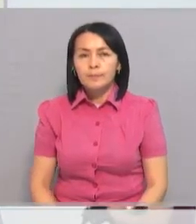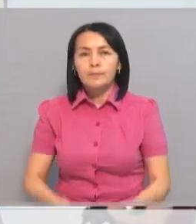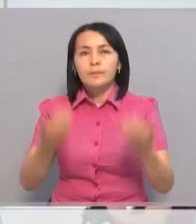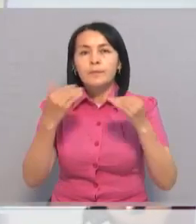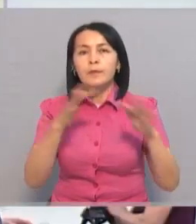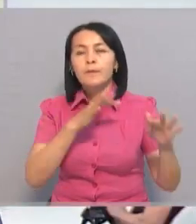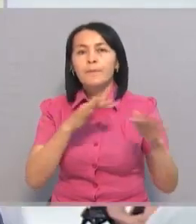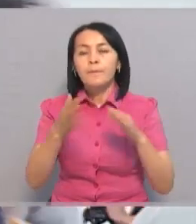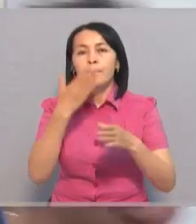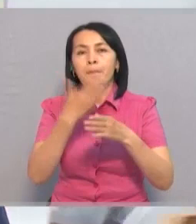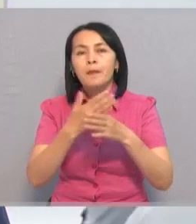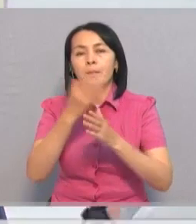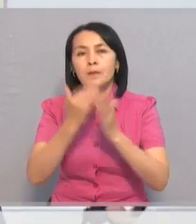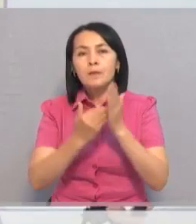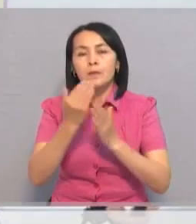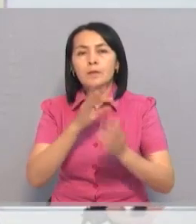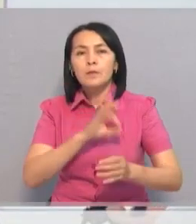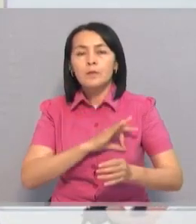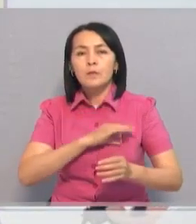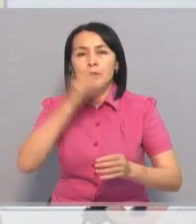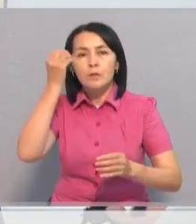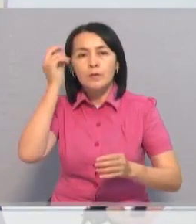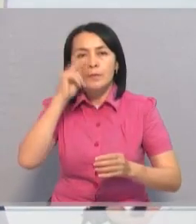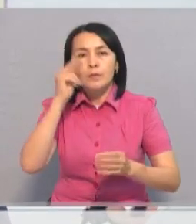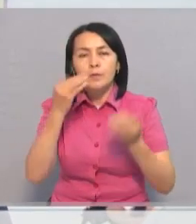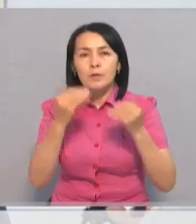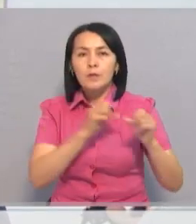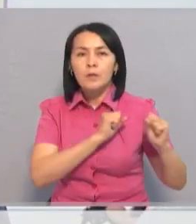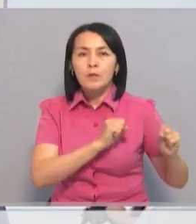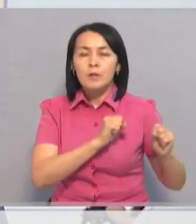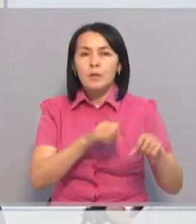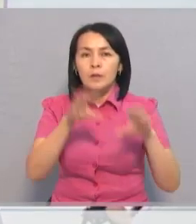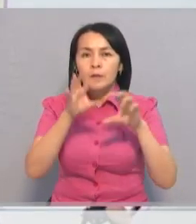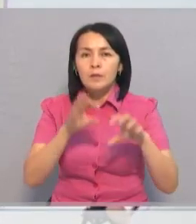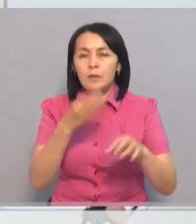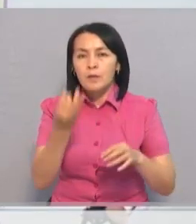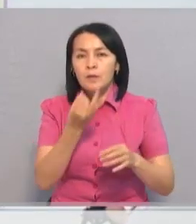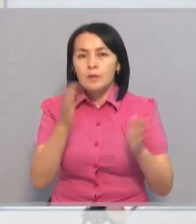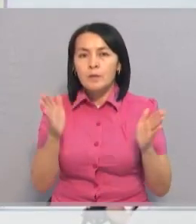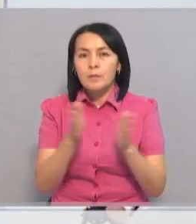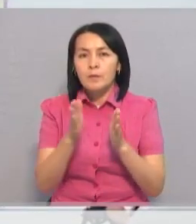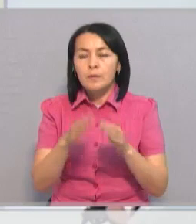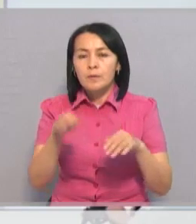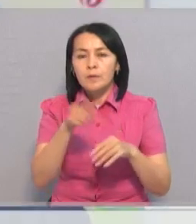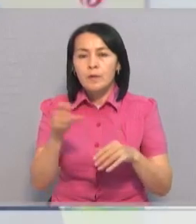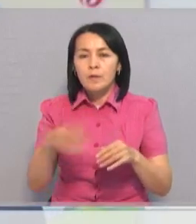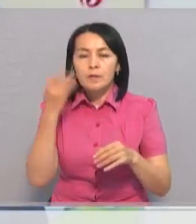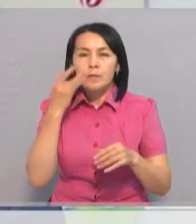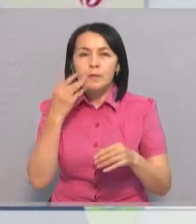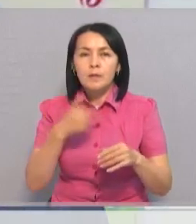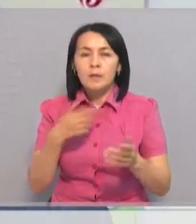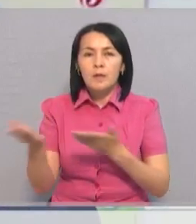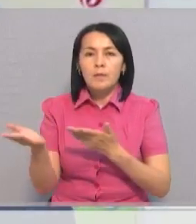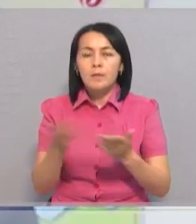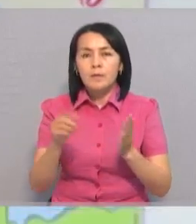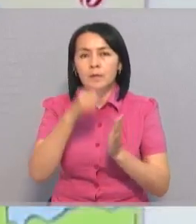Такие мероприятия помогут повысить уровень юридической грамотности, защиты прав и законных интересов малоимущих граждан. Чаще всего к нам